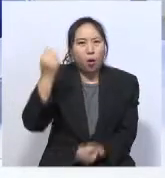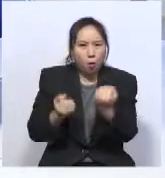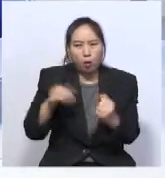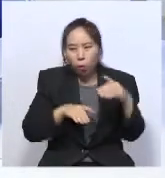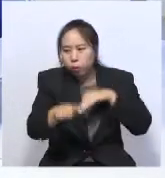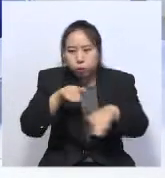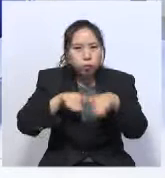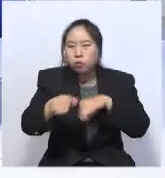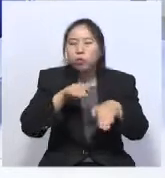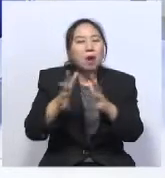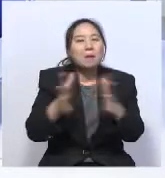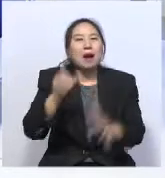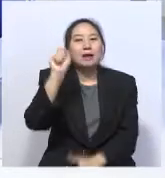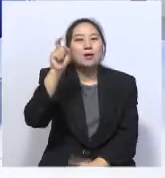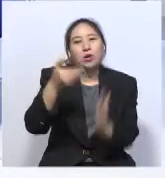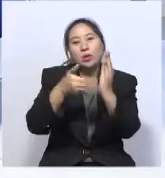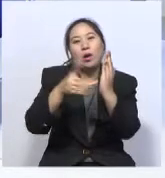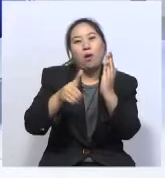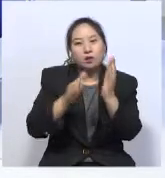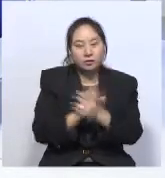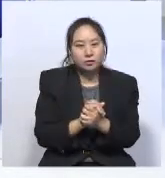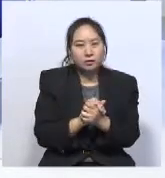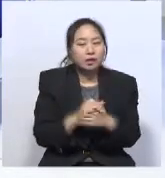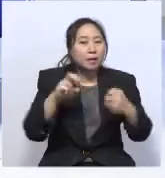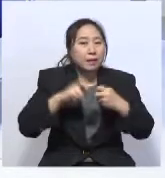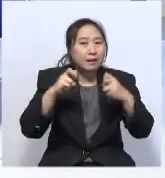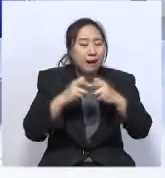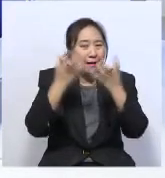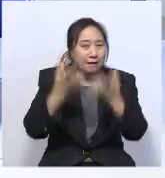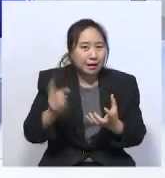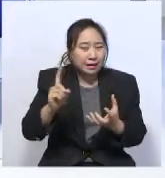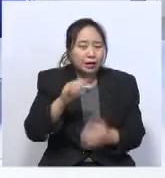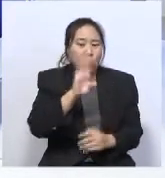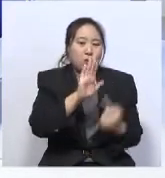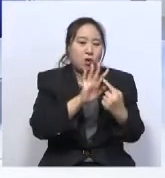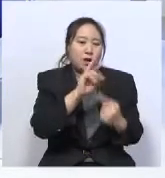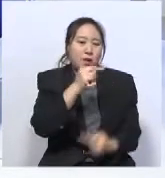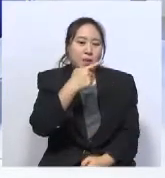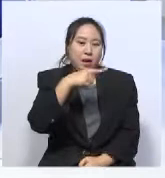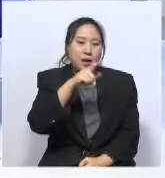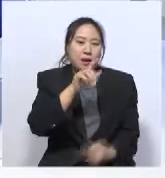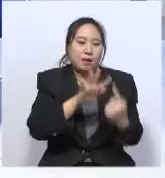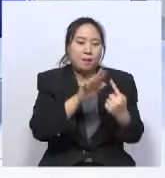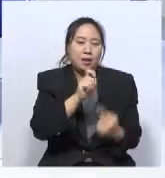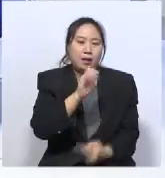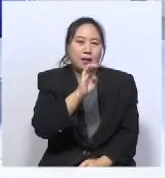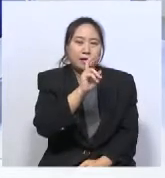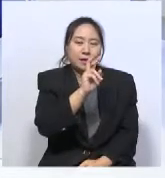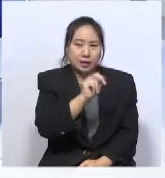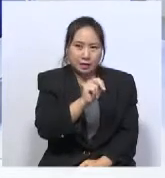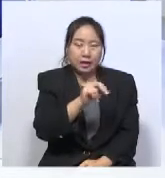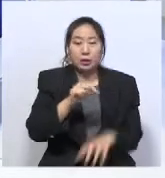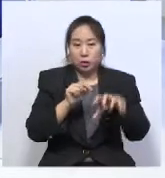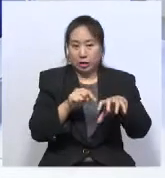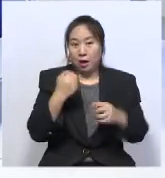ล้วก็จุดที่น่าจะมีปัญหาหนักสุดก็คืออยู่ที่ต่างระดับบางปะอินนะครับเพราะว่าจุดนี้เมื่อสักครู่ที่ผ่านมาเ